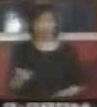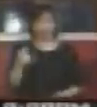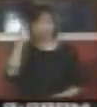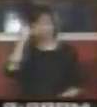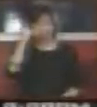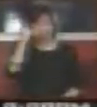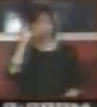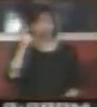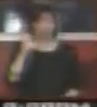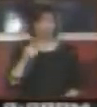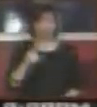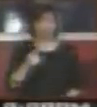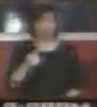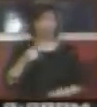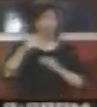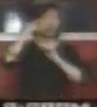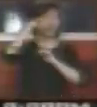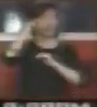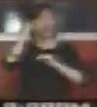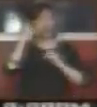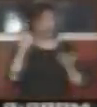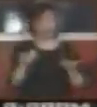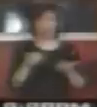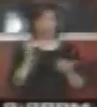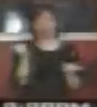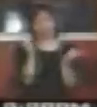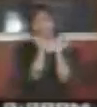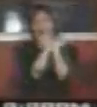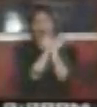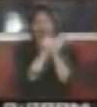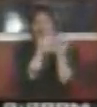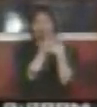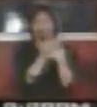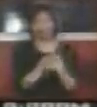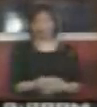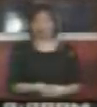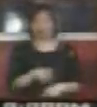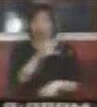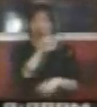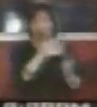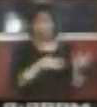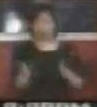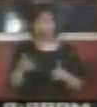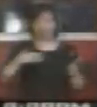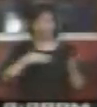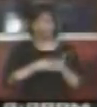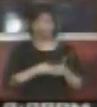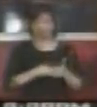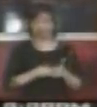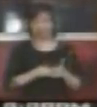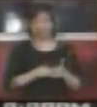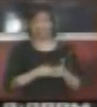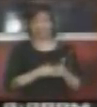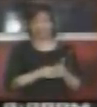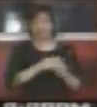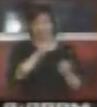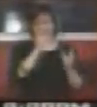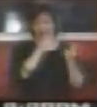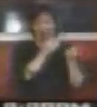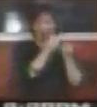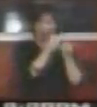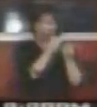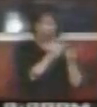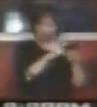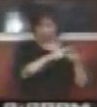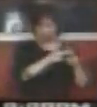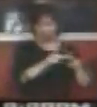nila. Dinala na sa presinto ang suspect. Walang plano ang biktima na magsampa ng kaso laban sa suspect, pero tuloy pa rin